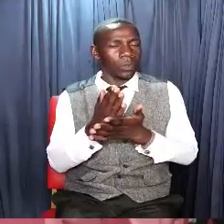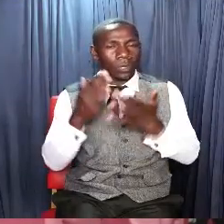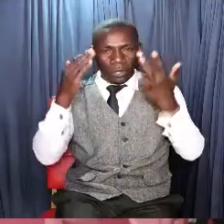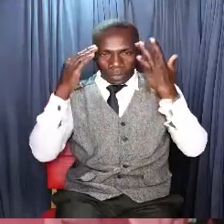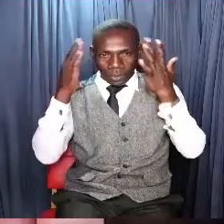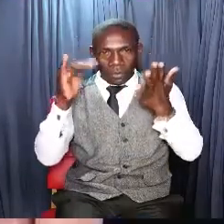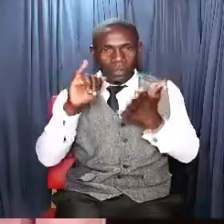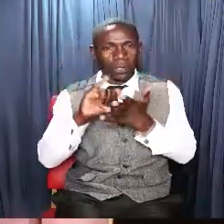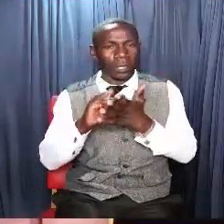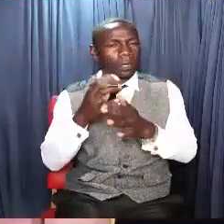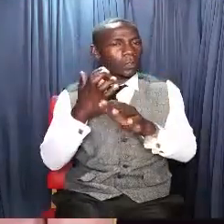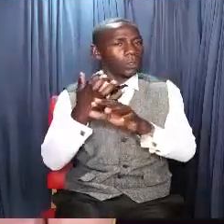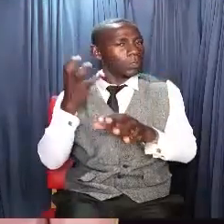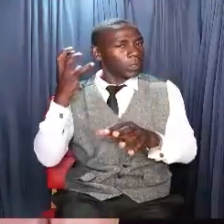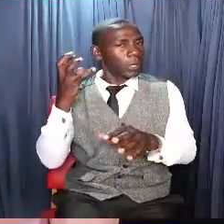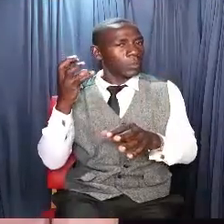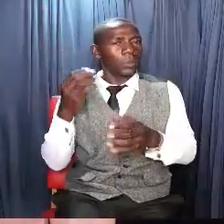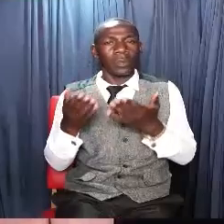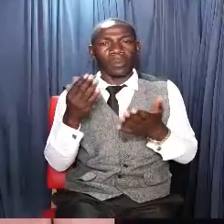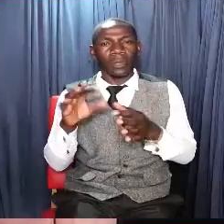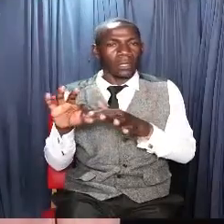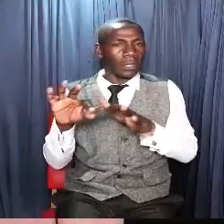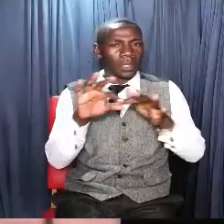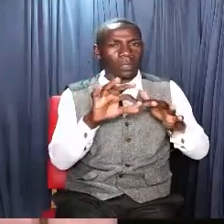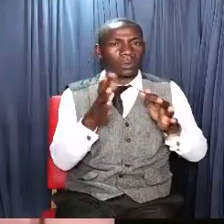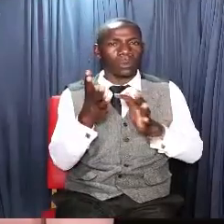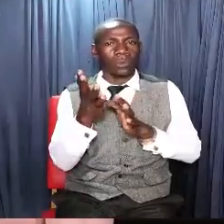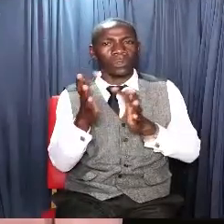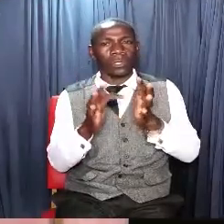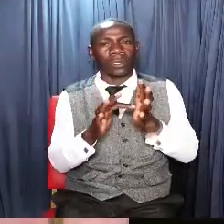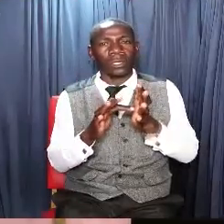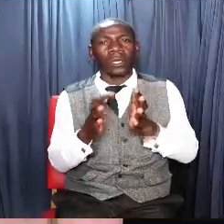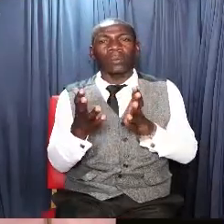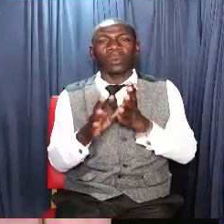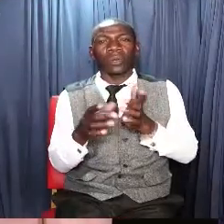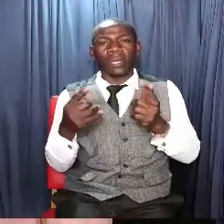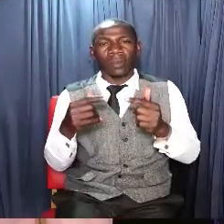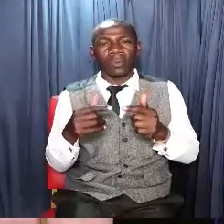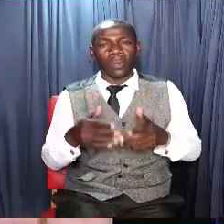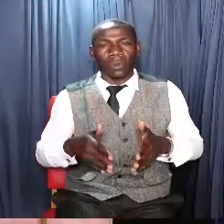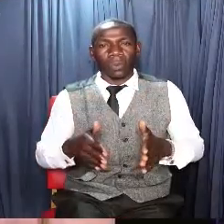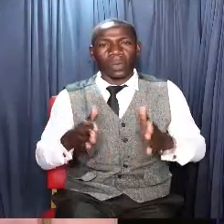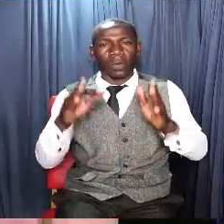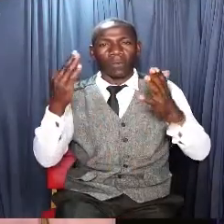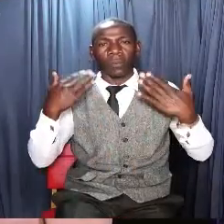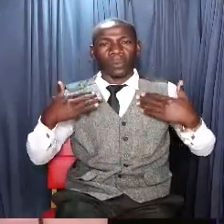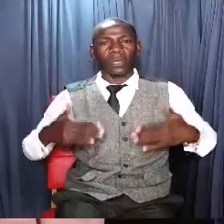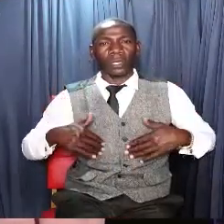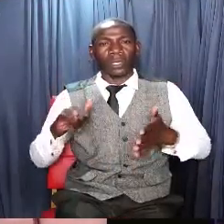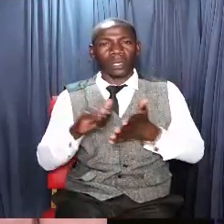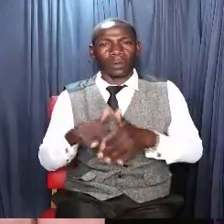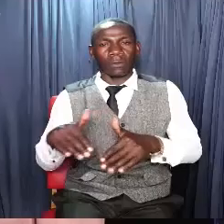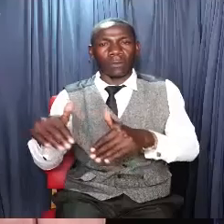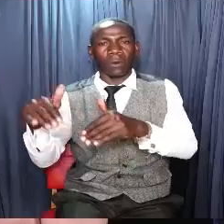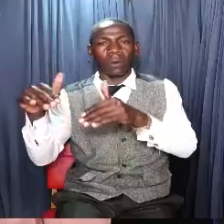mawe yakija? How do you know when stones come? Je, atakupeleka kwa Yesu? Will they take you to Jesus? Diki ikija ya njia zako za mwilini unazoziendea. The can always